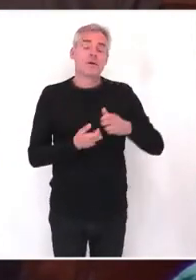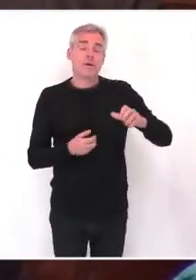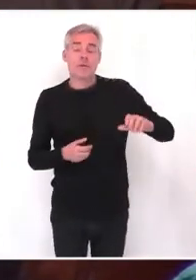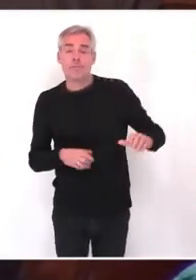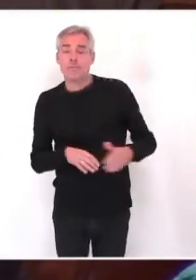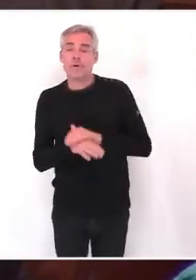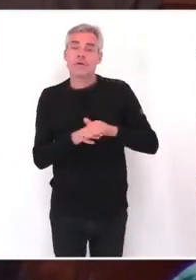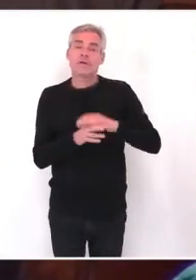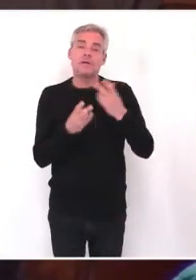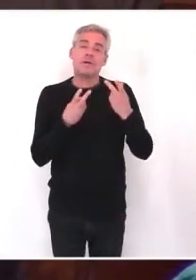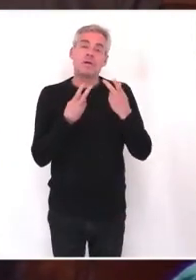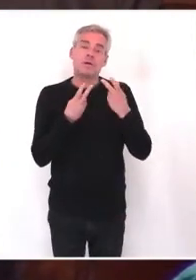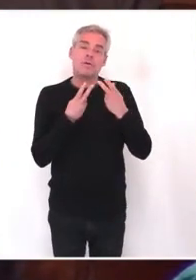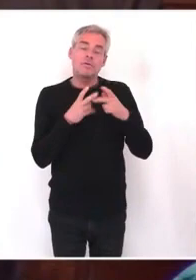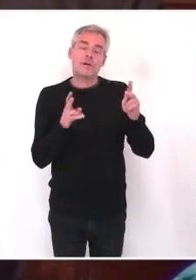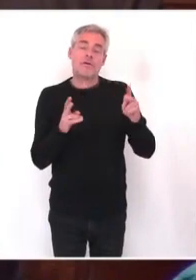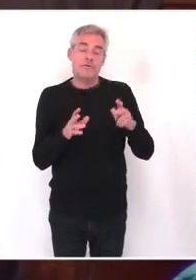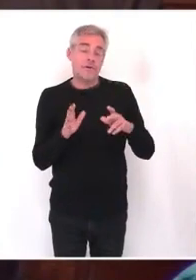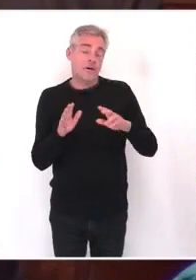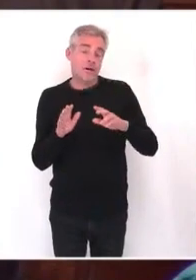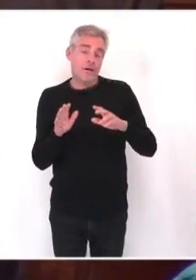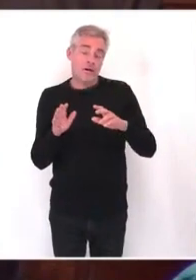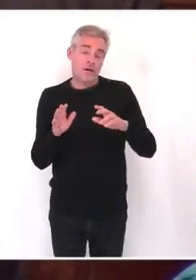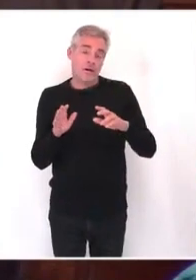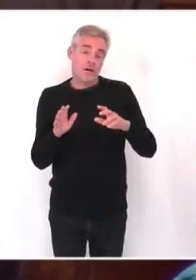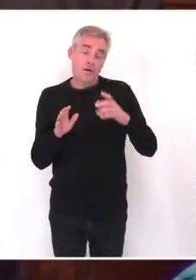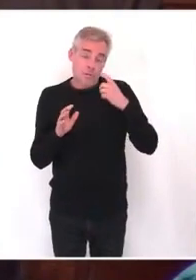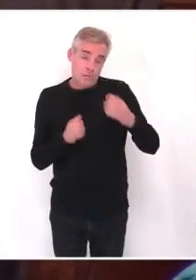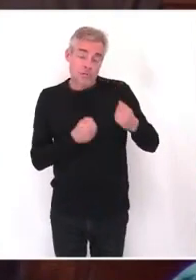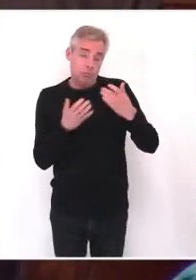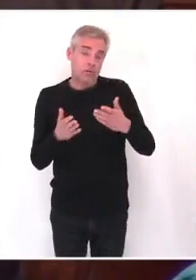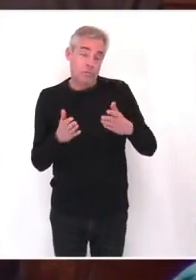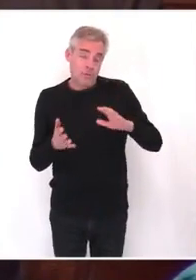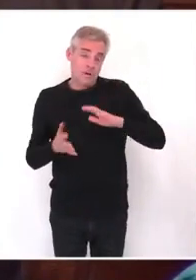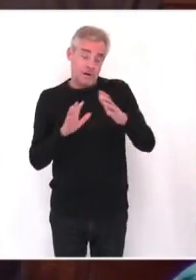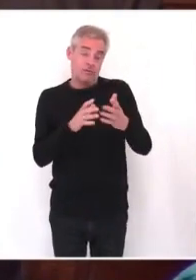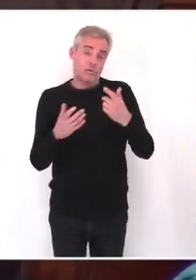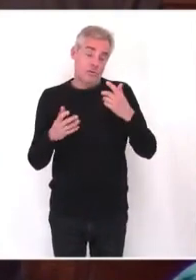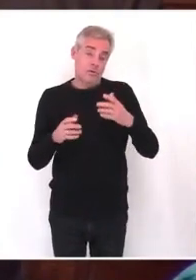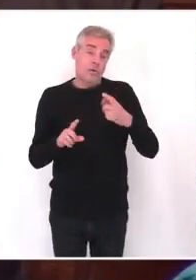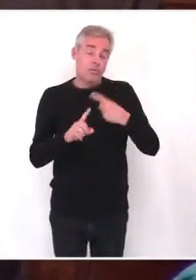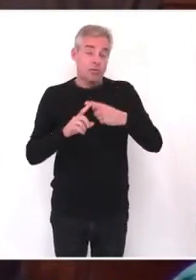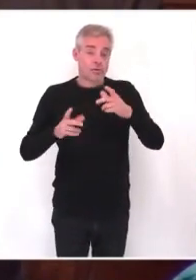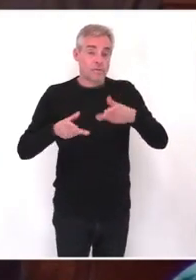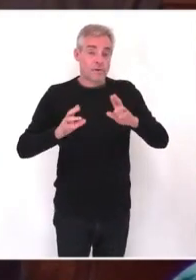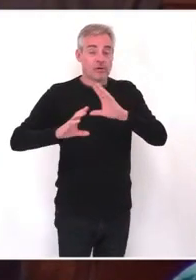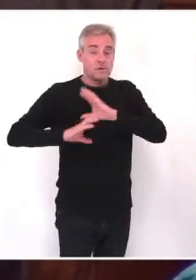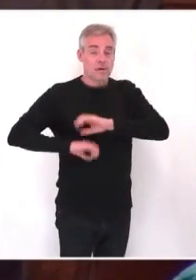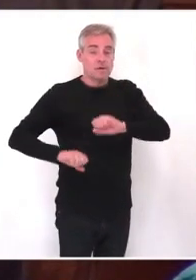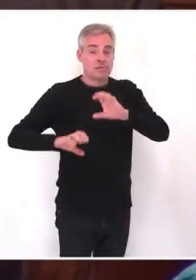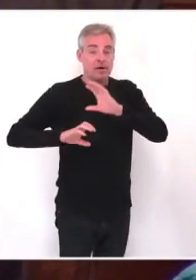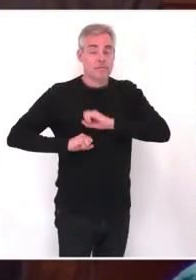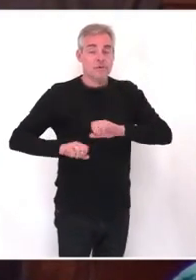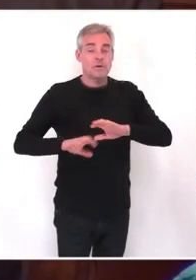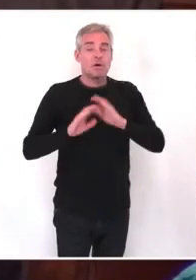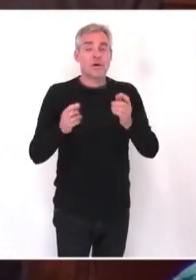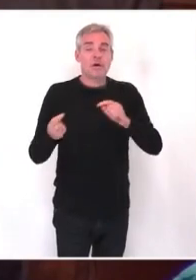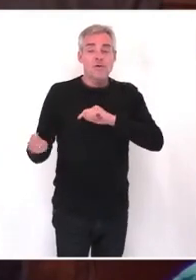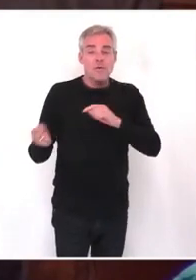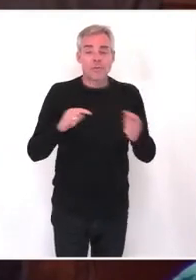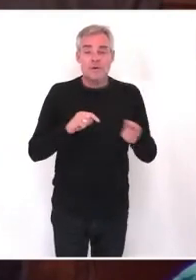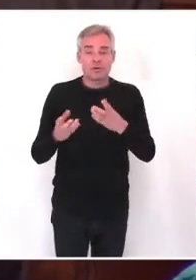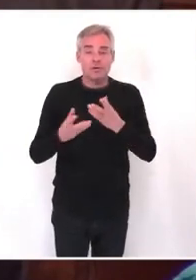politiques municipales de droit commun pour lesquelles la ville proposera des évolutions et expérimentations. La concertation habitante